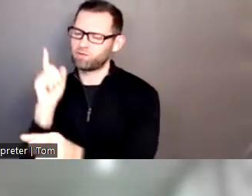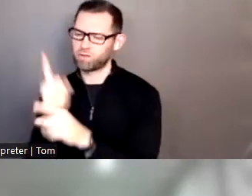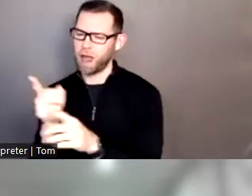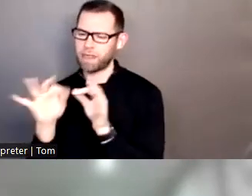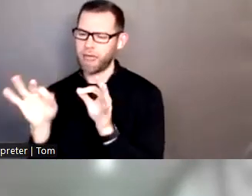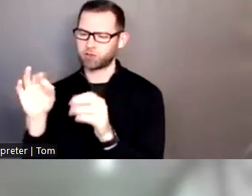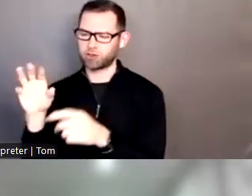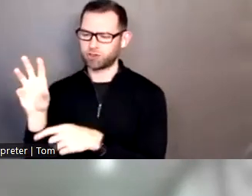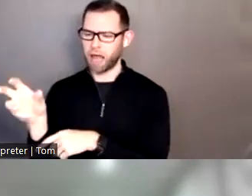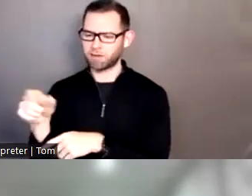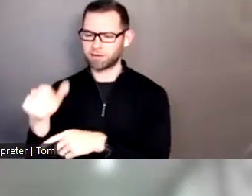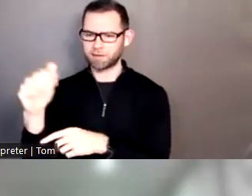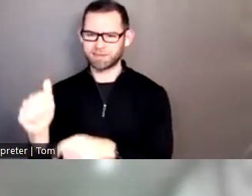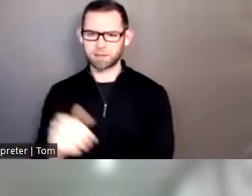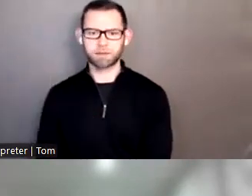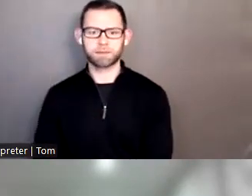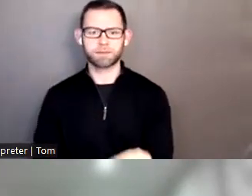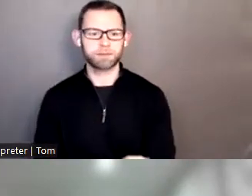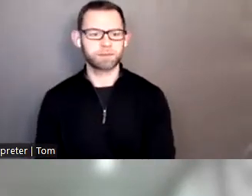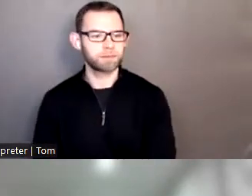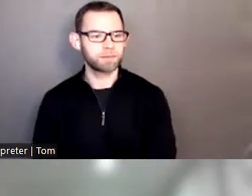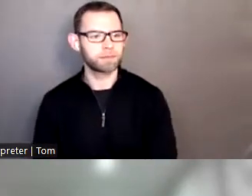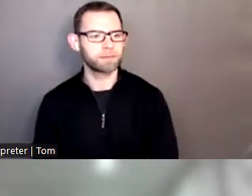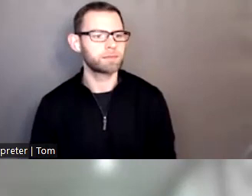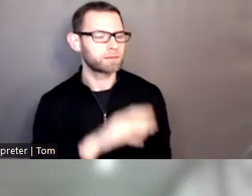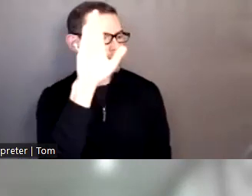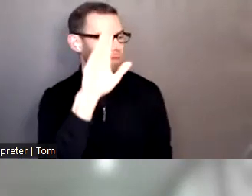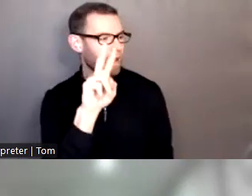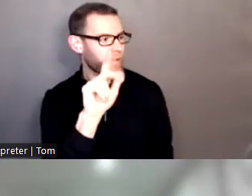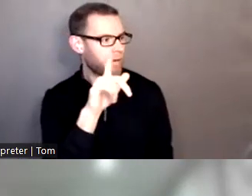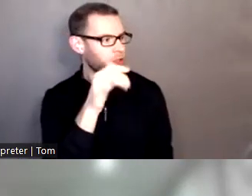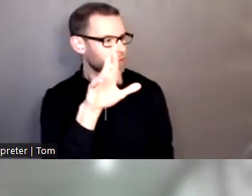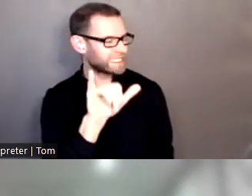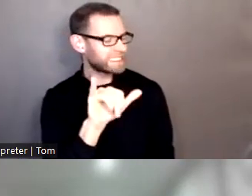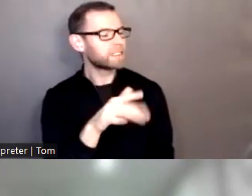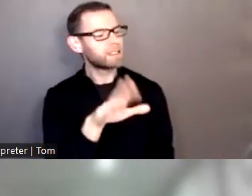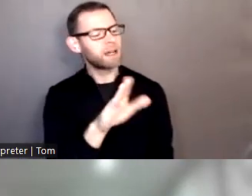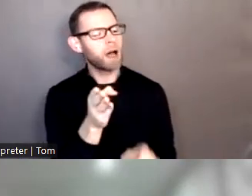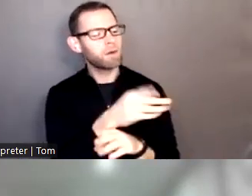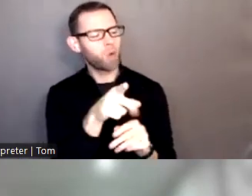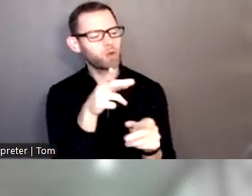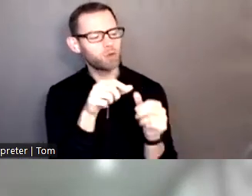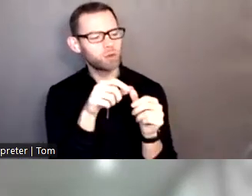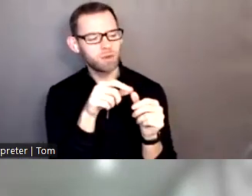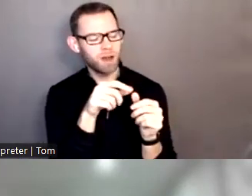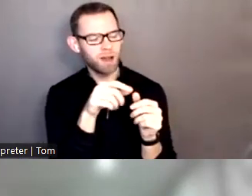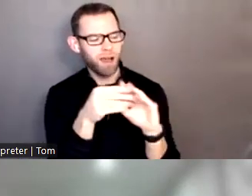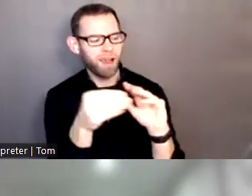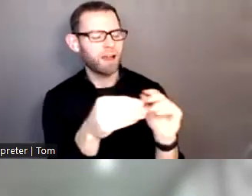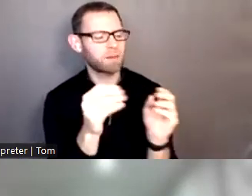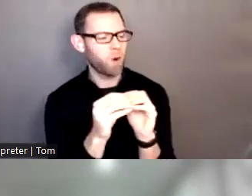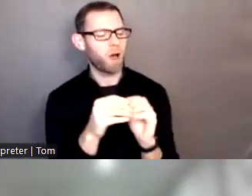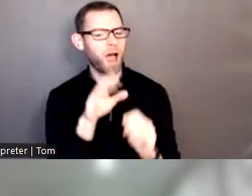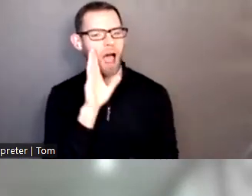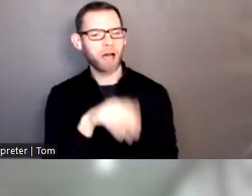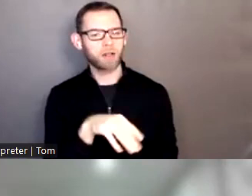ou capable d'entrer dans la langue Before you continue, qui we ou someone's having an issue entering the Spanish interpretation. Martha, can